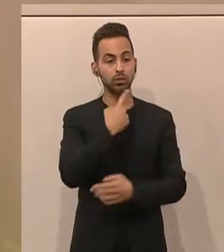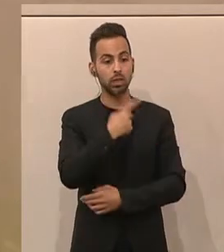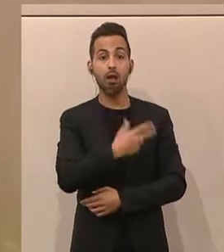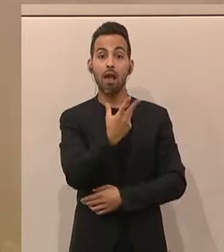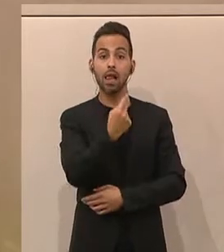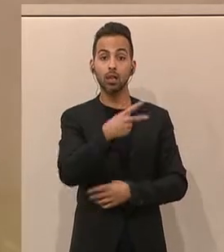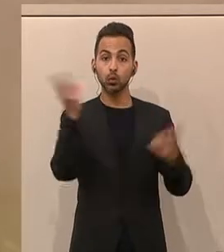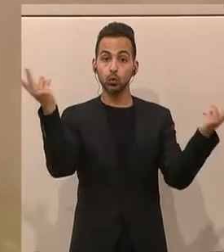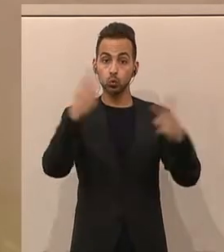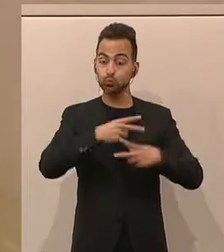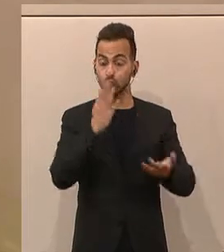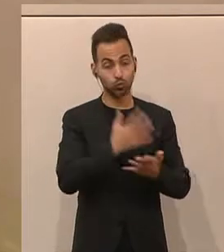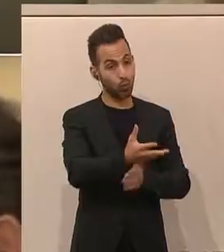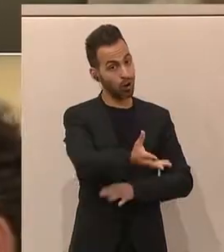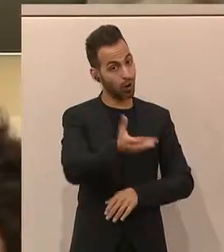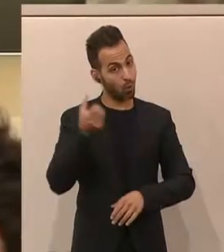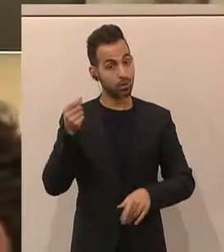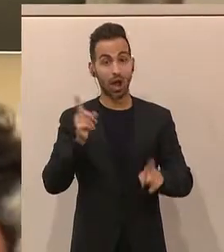eingeholt worden ist und sehr wohl erteilt war.